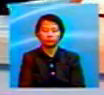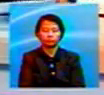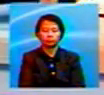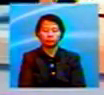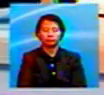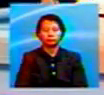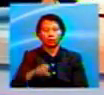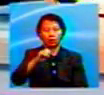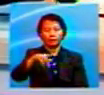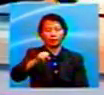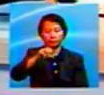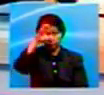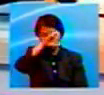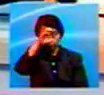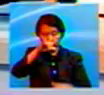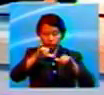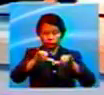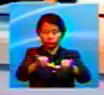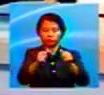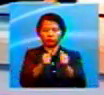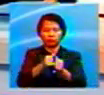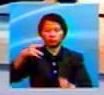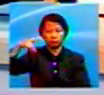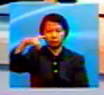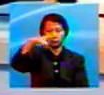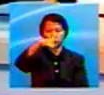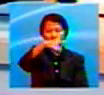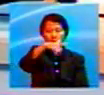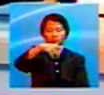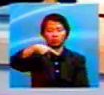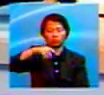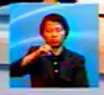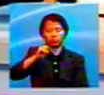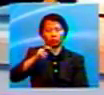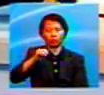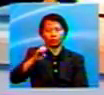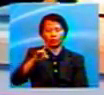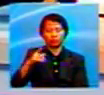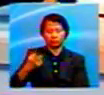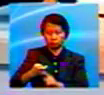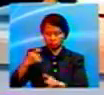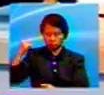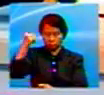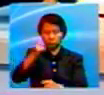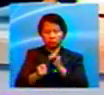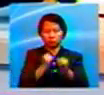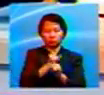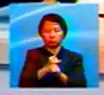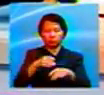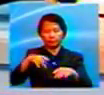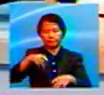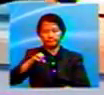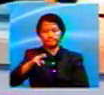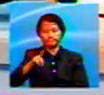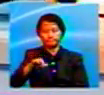Baik, dalam pada itu operasi mencari diteruskan dengan pesawat P-8 Poseidon Amerika Syarikat berlepas dari lapangan terbang antarabangsa Perth. Yang